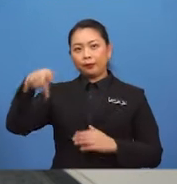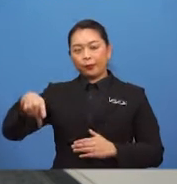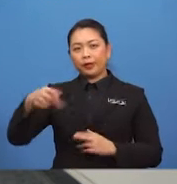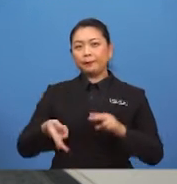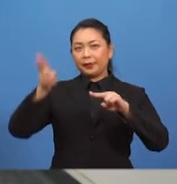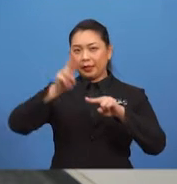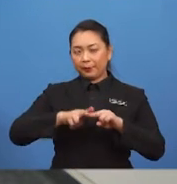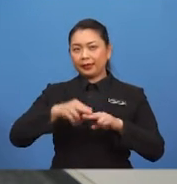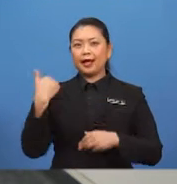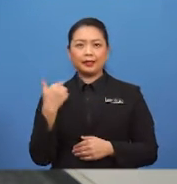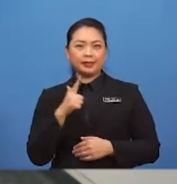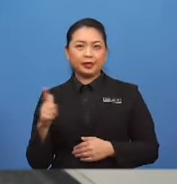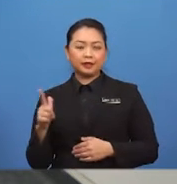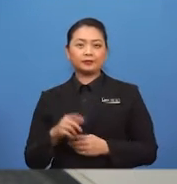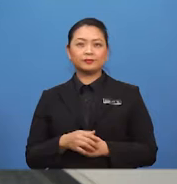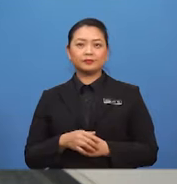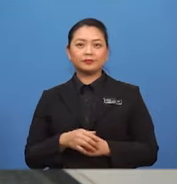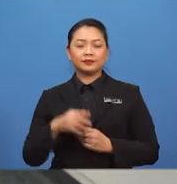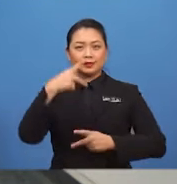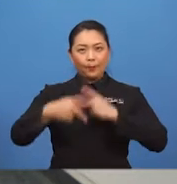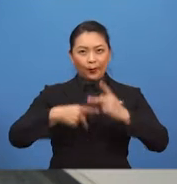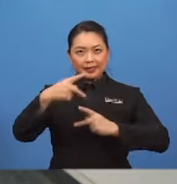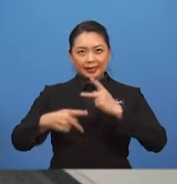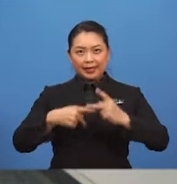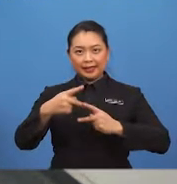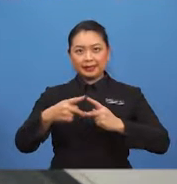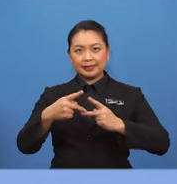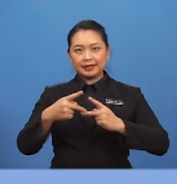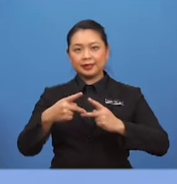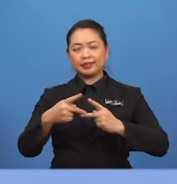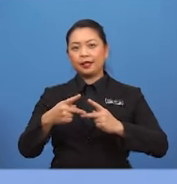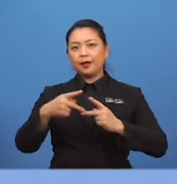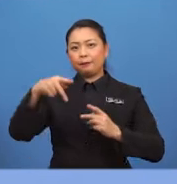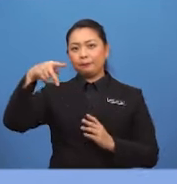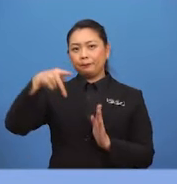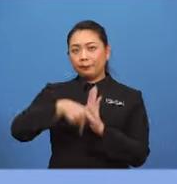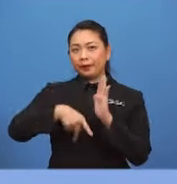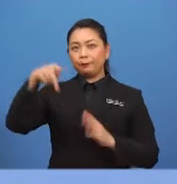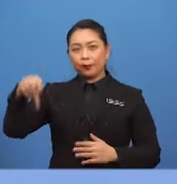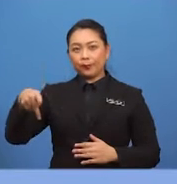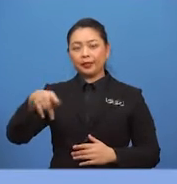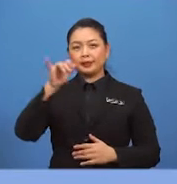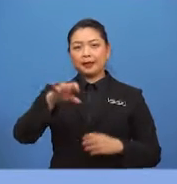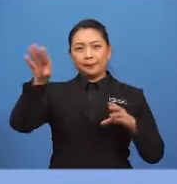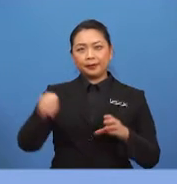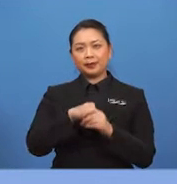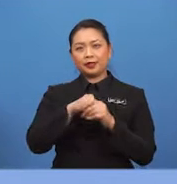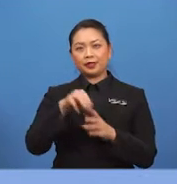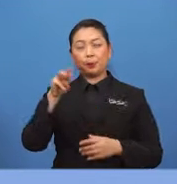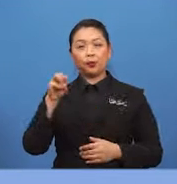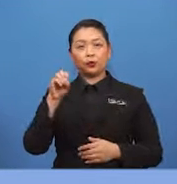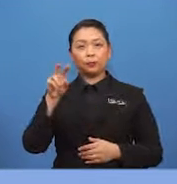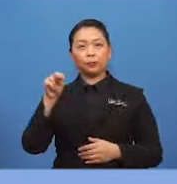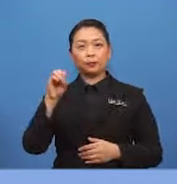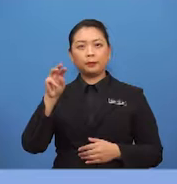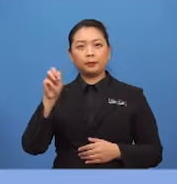pempolimeran penambahan adalah proses pempolimeran yang